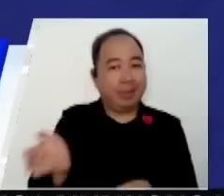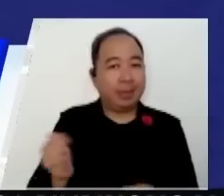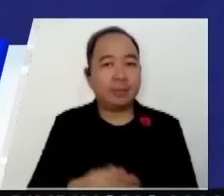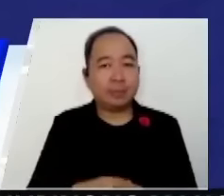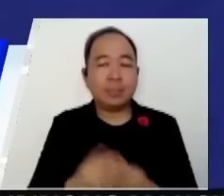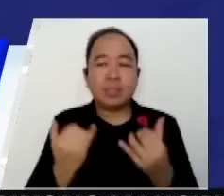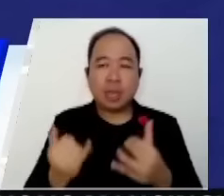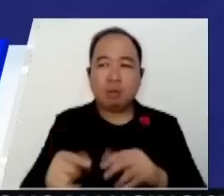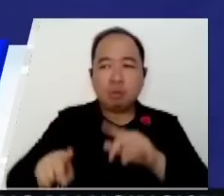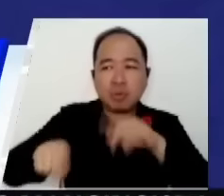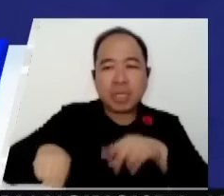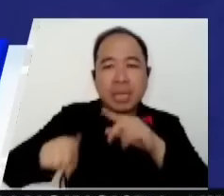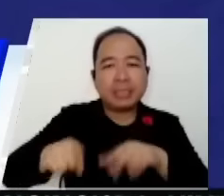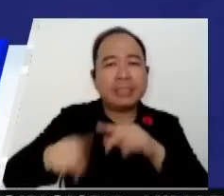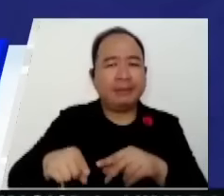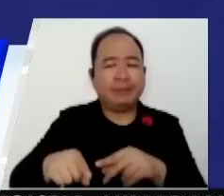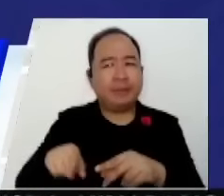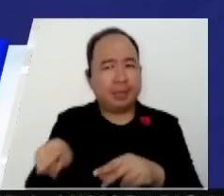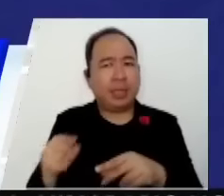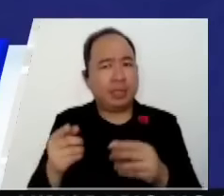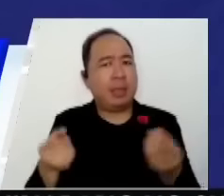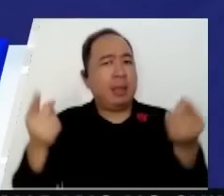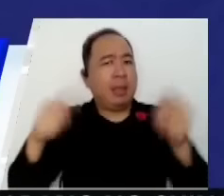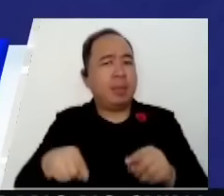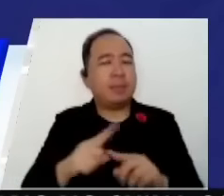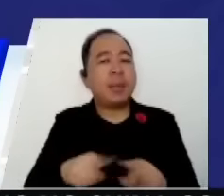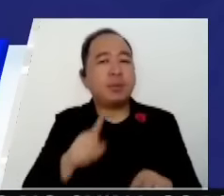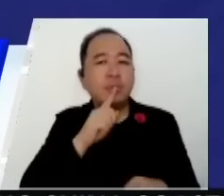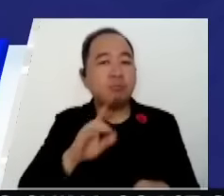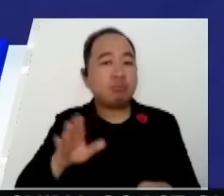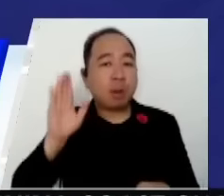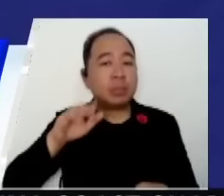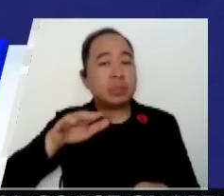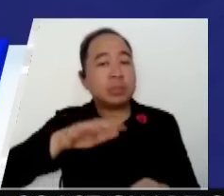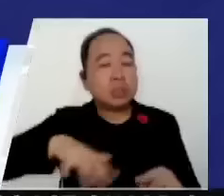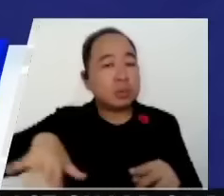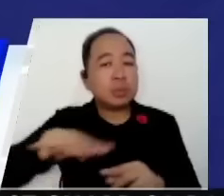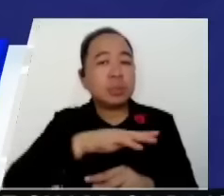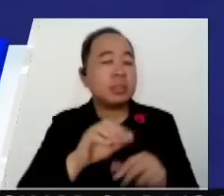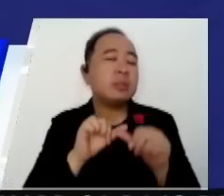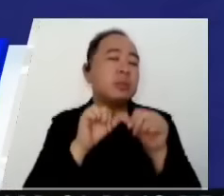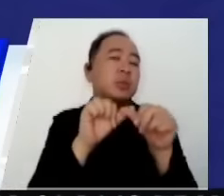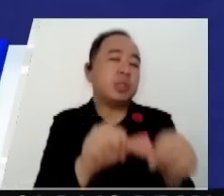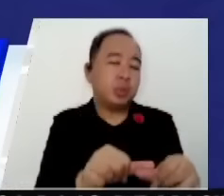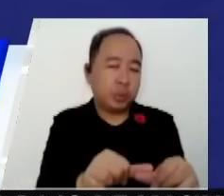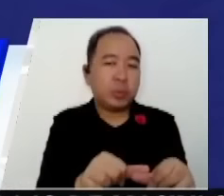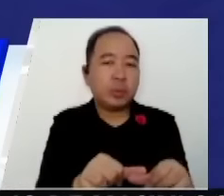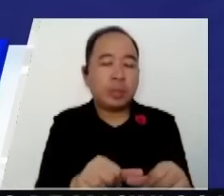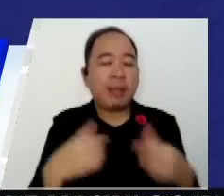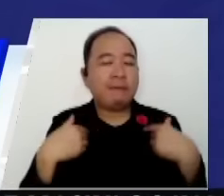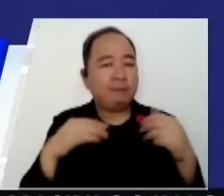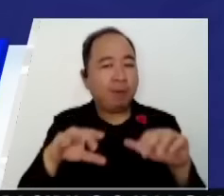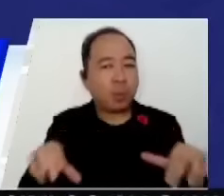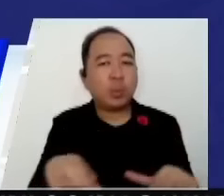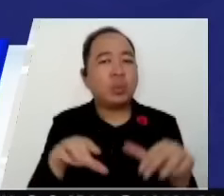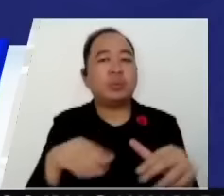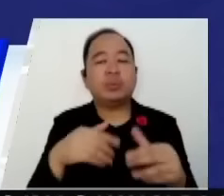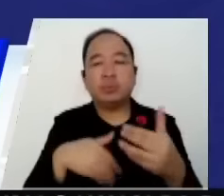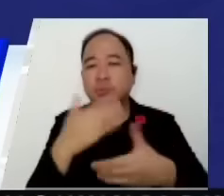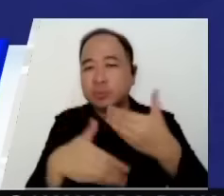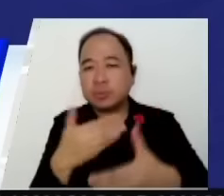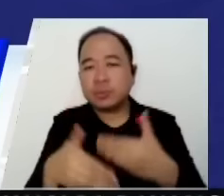cases, but yun nga, we will assure the public that we are continuously doing our regular operations